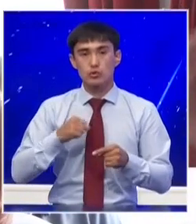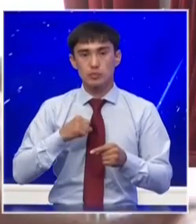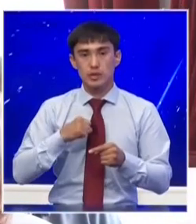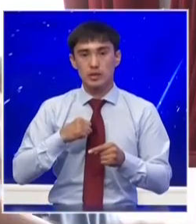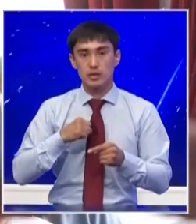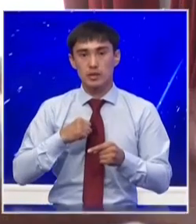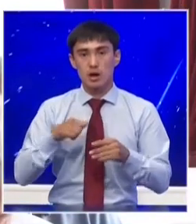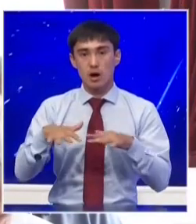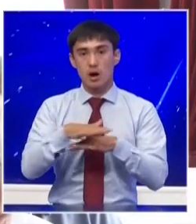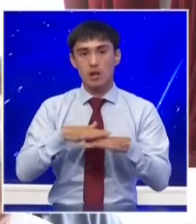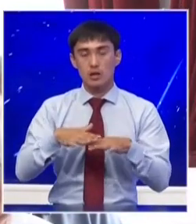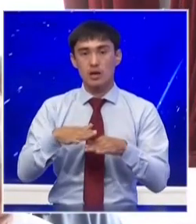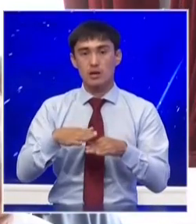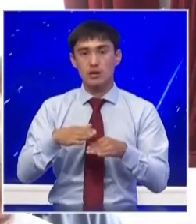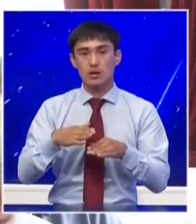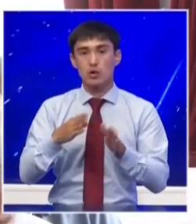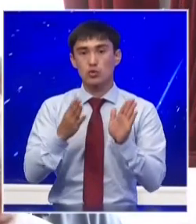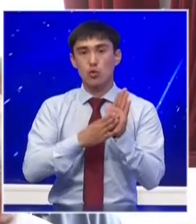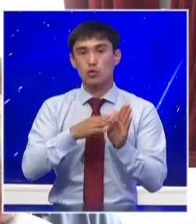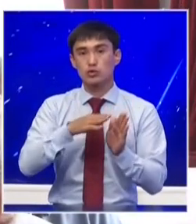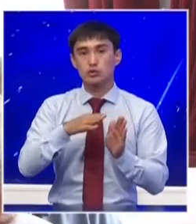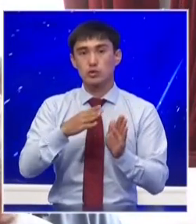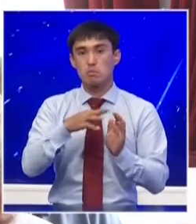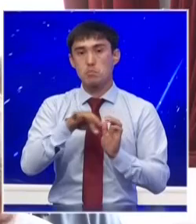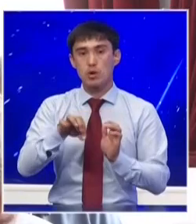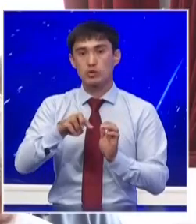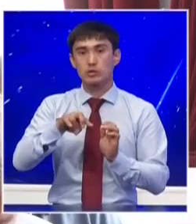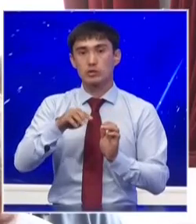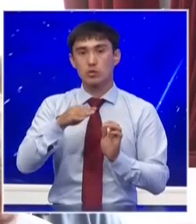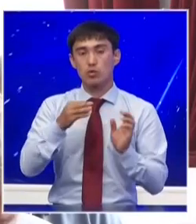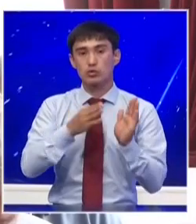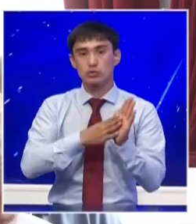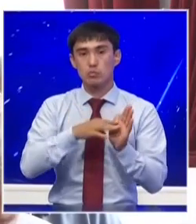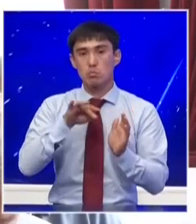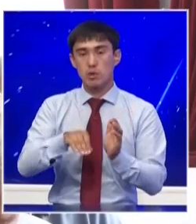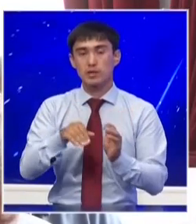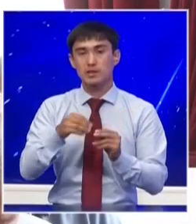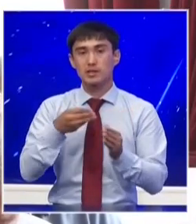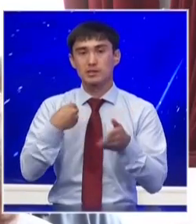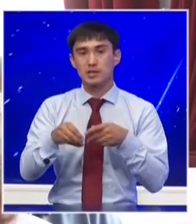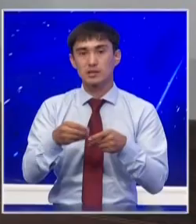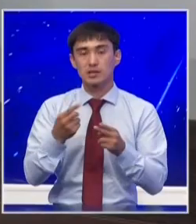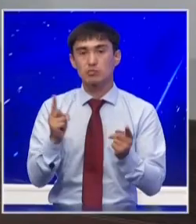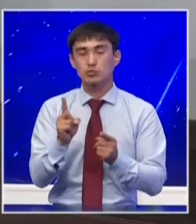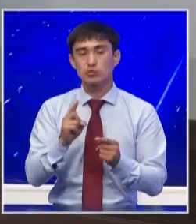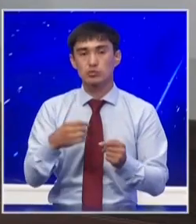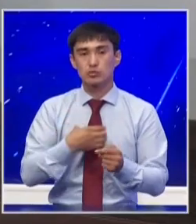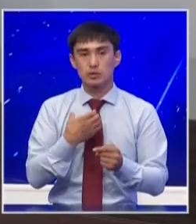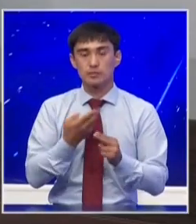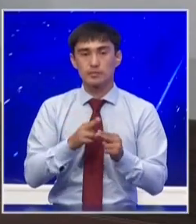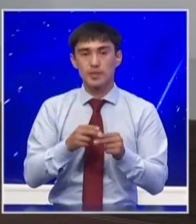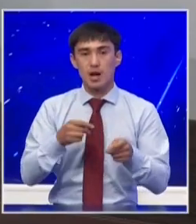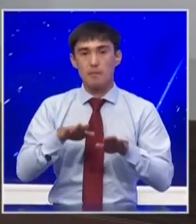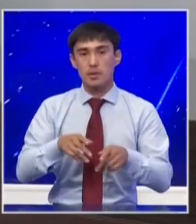аудандағы халыққа елге 9000-ден 8000-ден сатты деген не деген сұмдық? Сонда өз бауырларын қарау керек па? Ал жергілікті